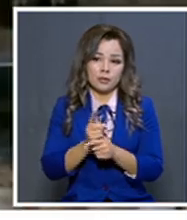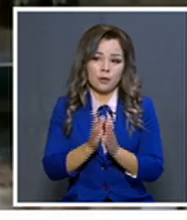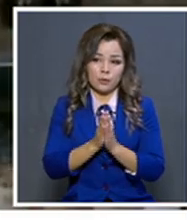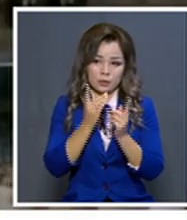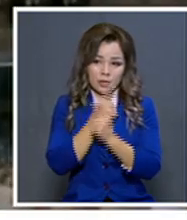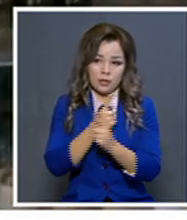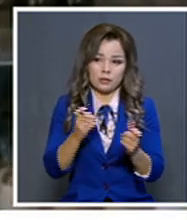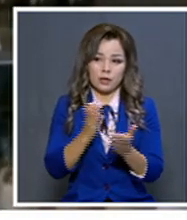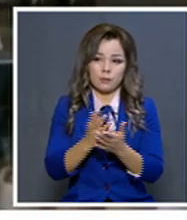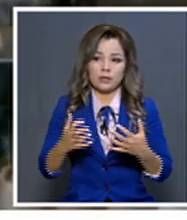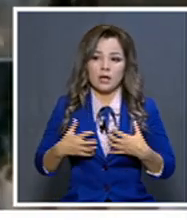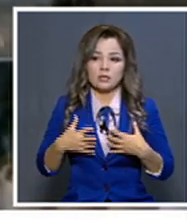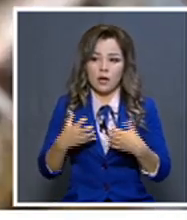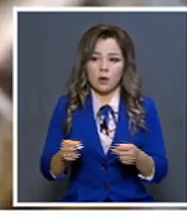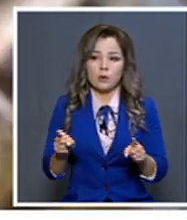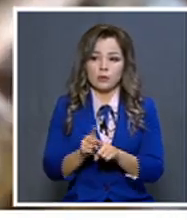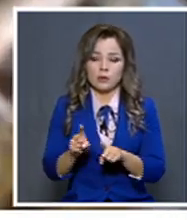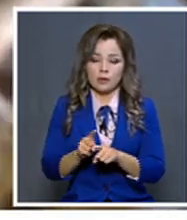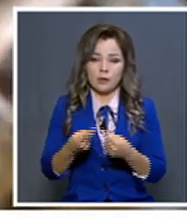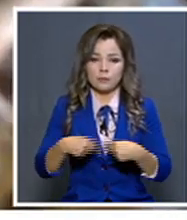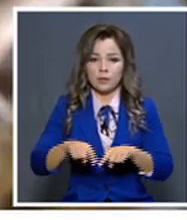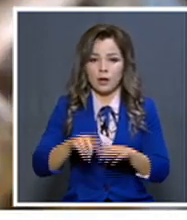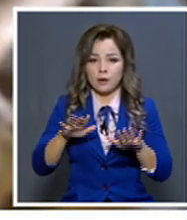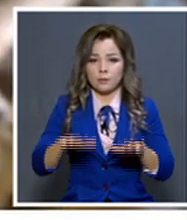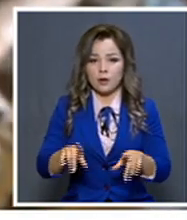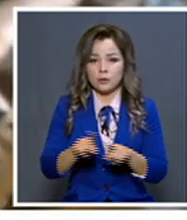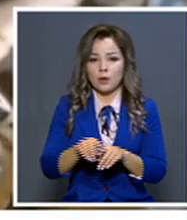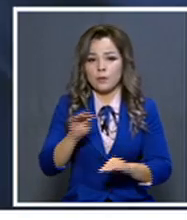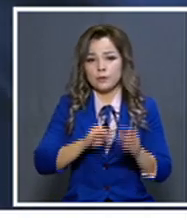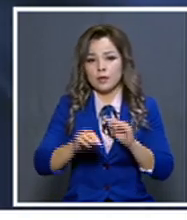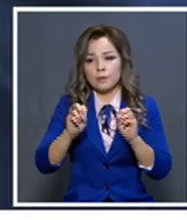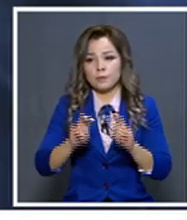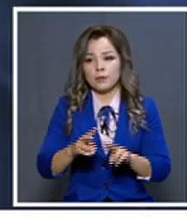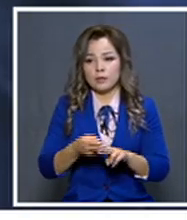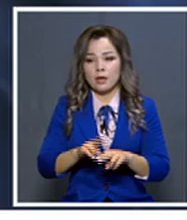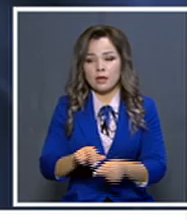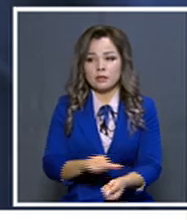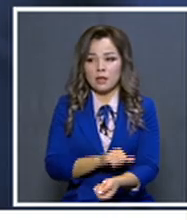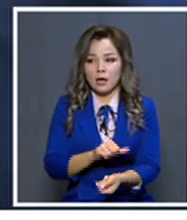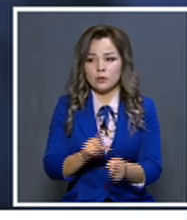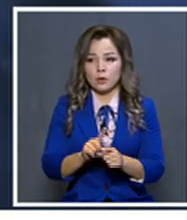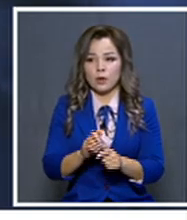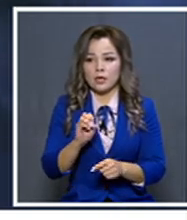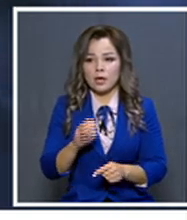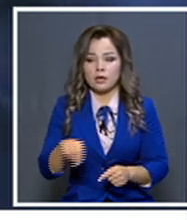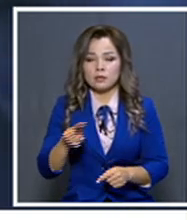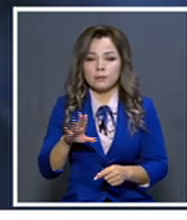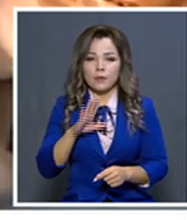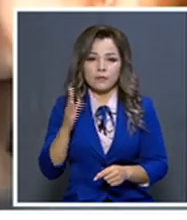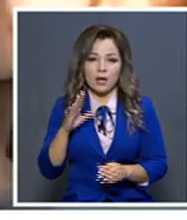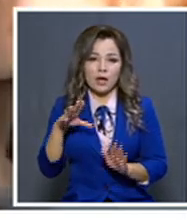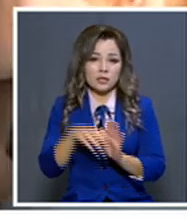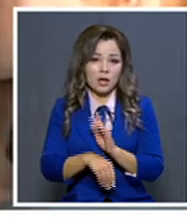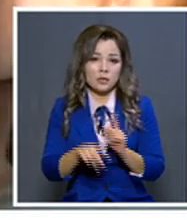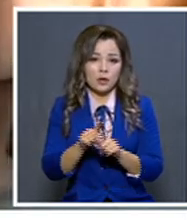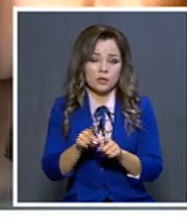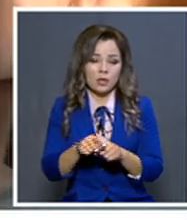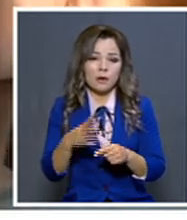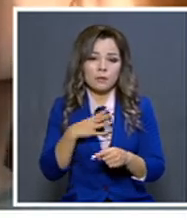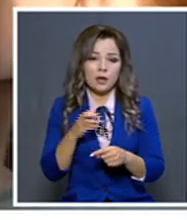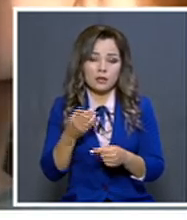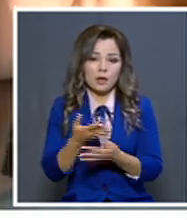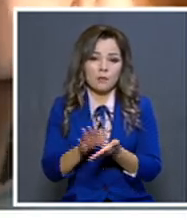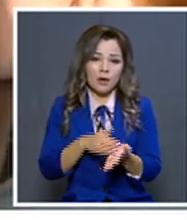отыр. Денсаулық сақтау ұйымының хабарлауынша, вейпинг өнімдерінің құрамындағы есірткі заттары е дәруменнің ацетаты және түрлі